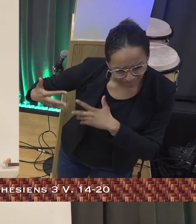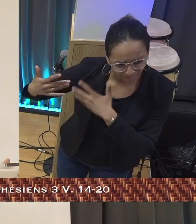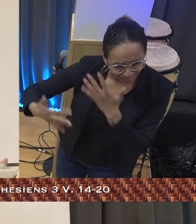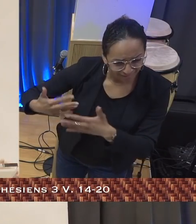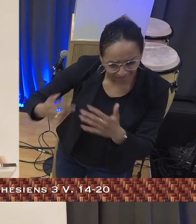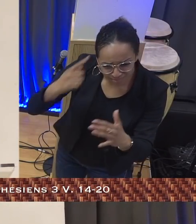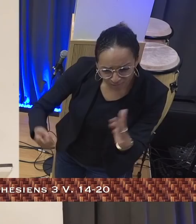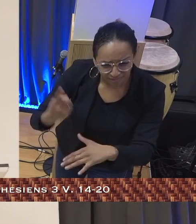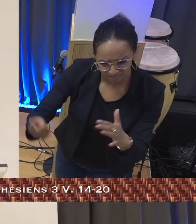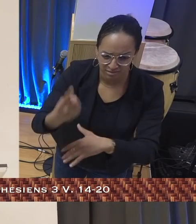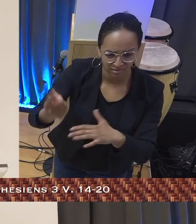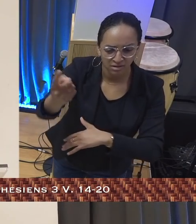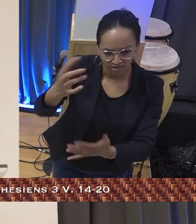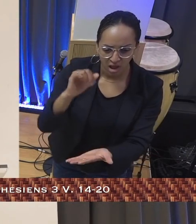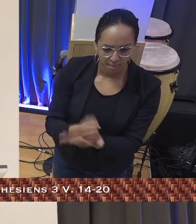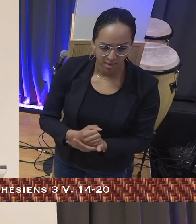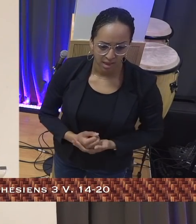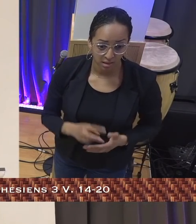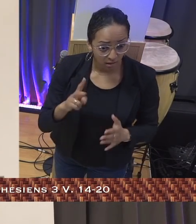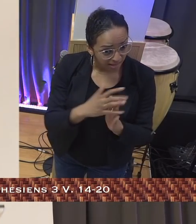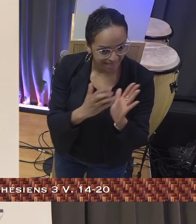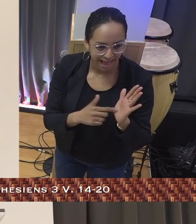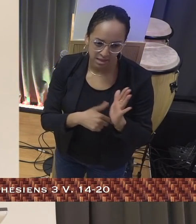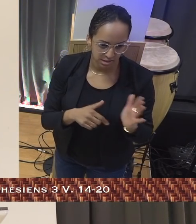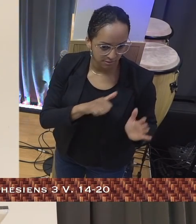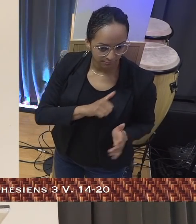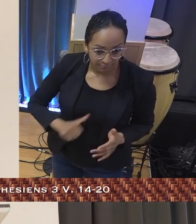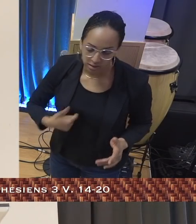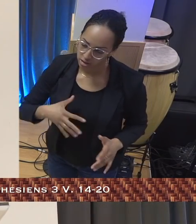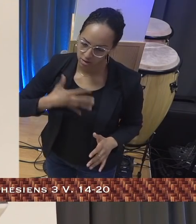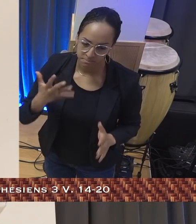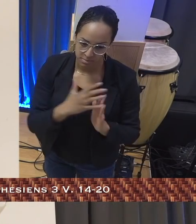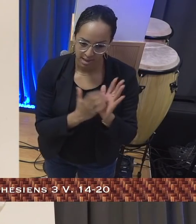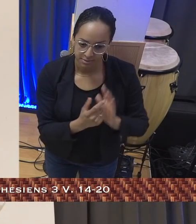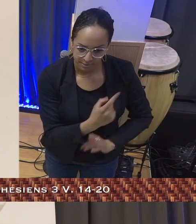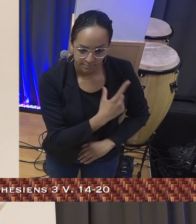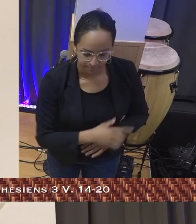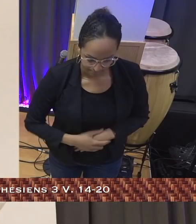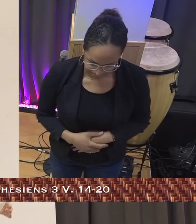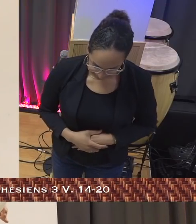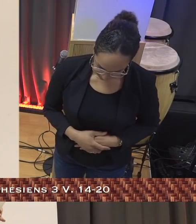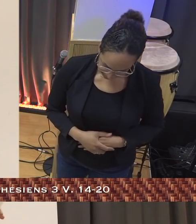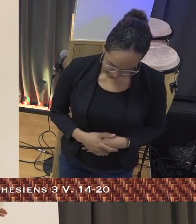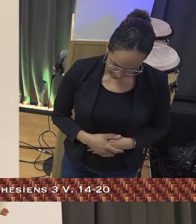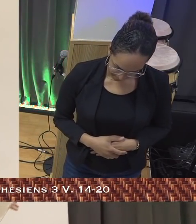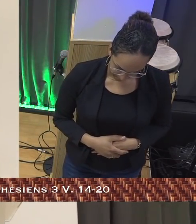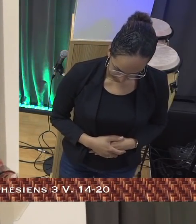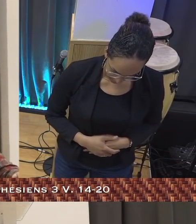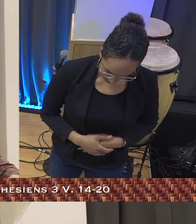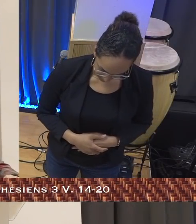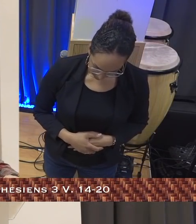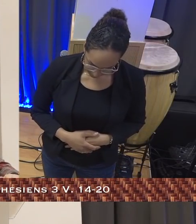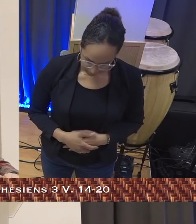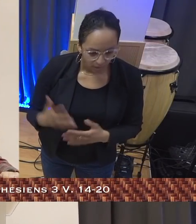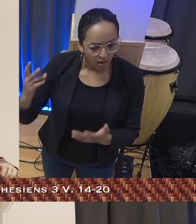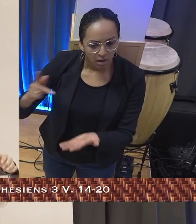Amen. J'aime ce texte radical, j'aime ce passage où